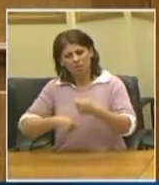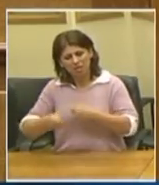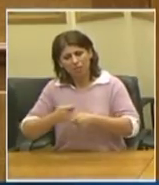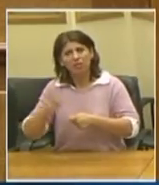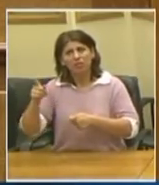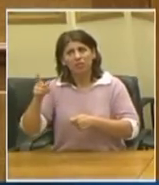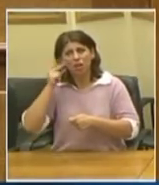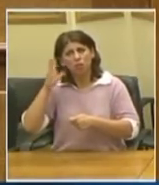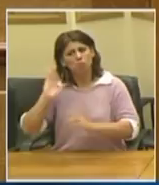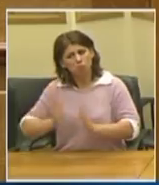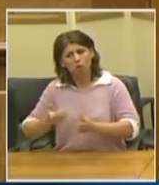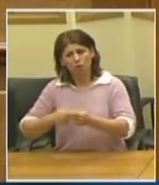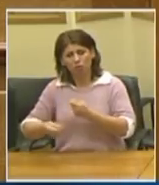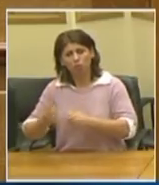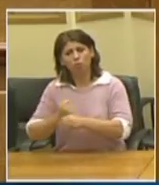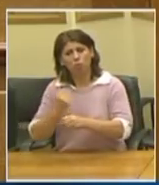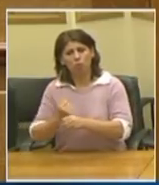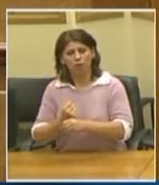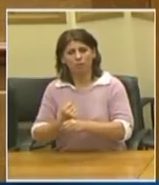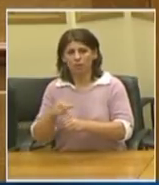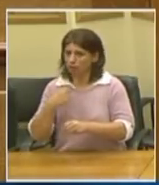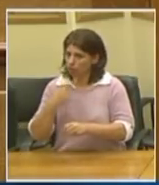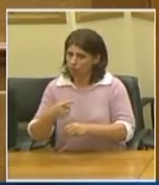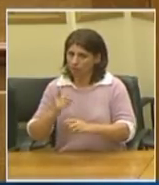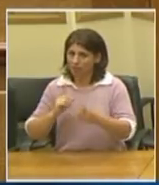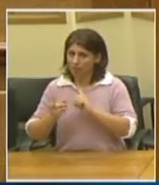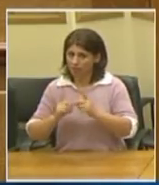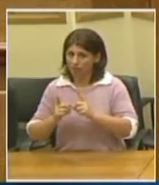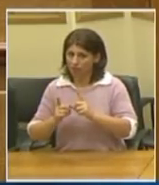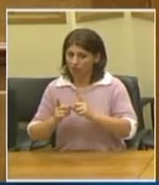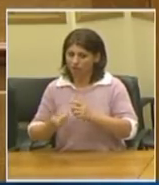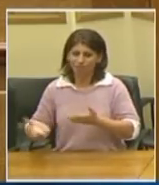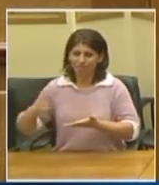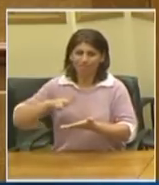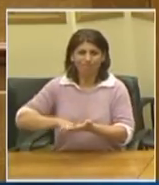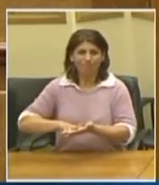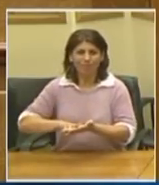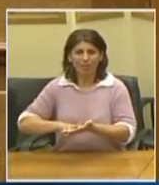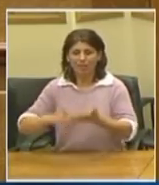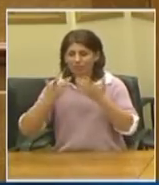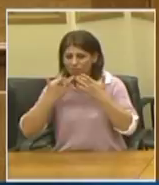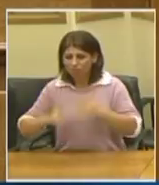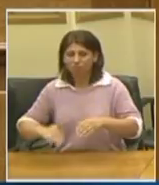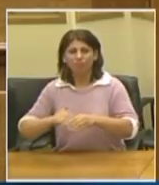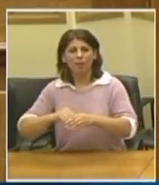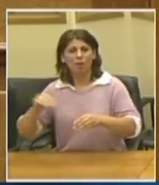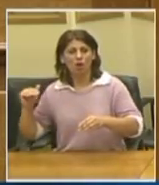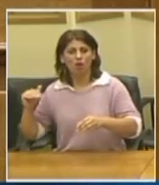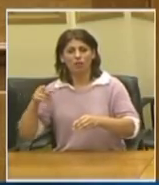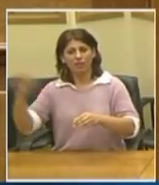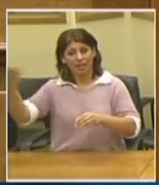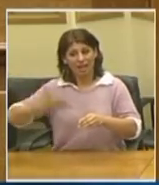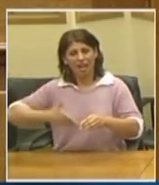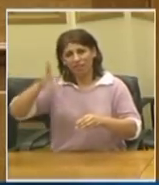μπορεί να κάνουν δουλειές. Να το πούμε και αυτό. Η συμφωνία σφραγίζει την αποχώρηση των ελληνικών συμφερόντων και την έλευση γερμανικών